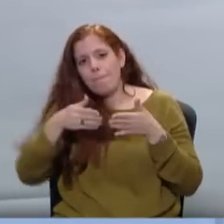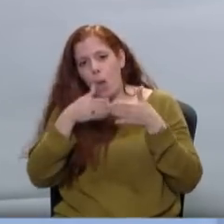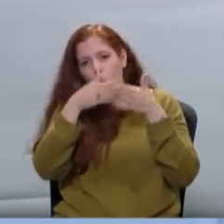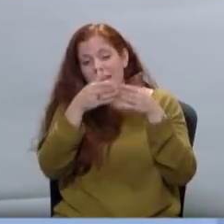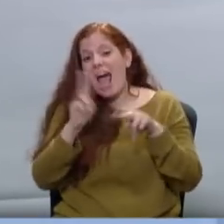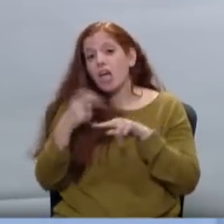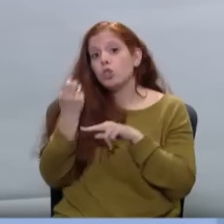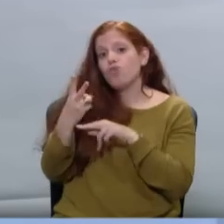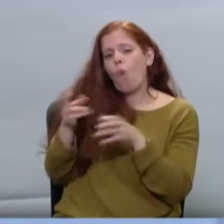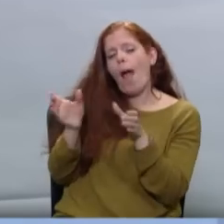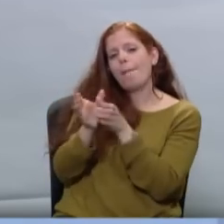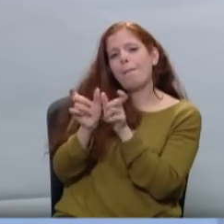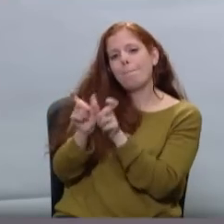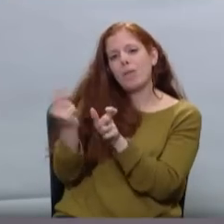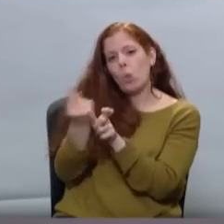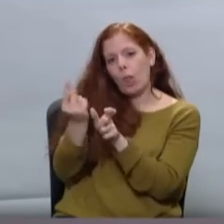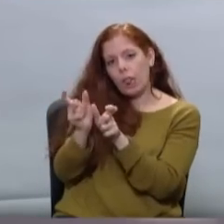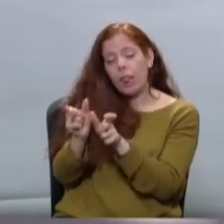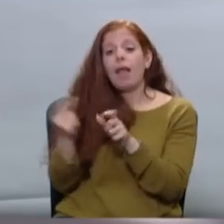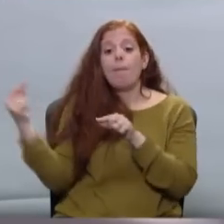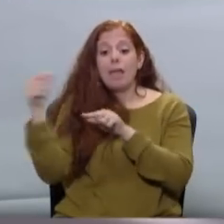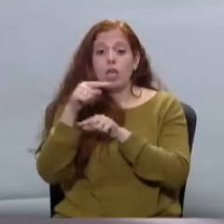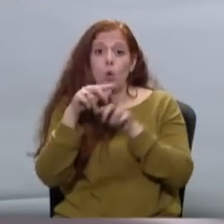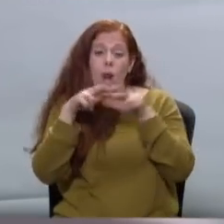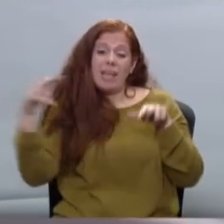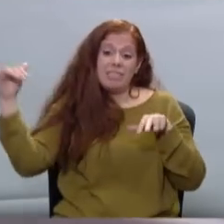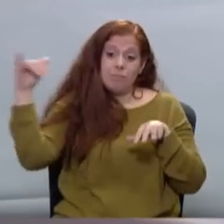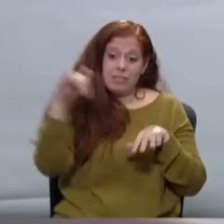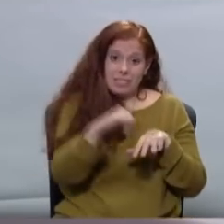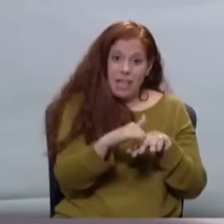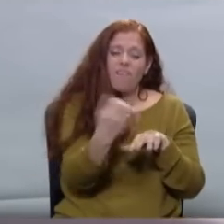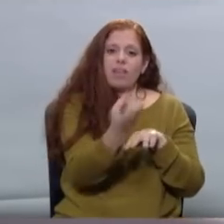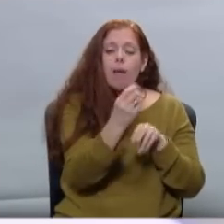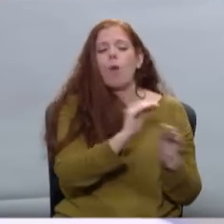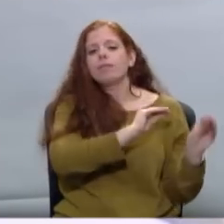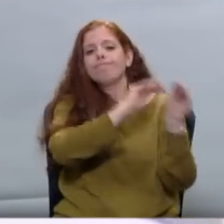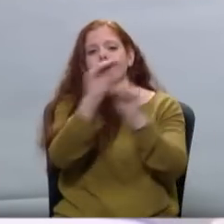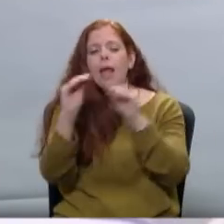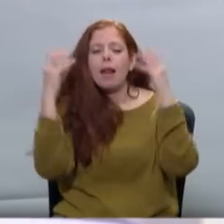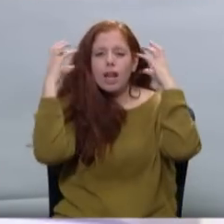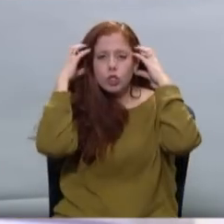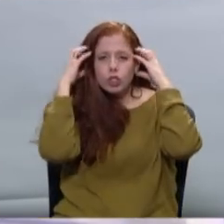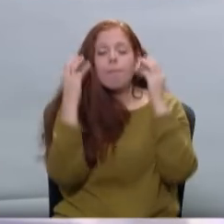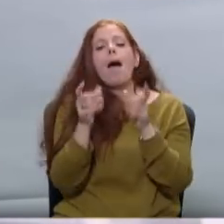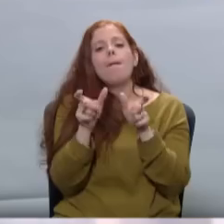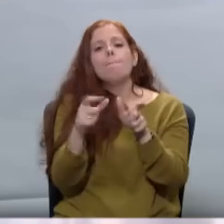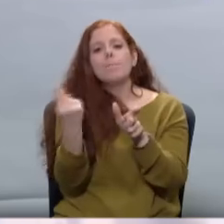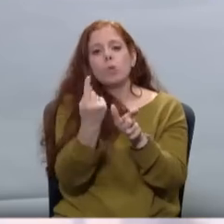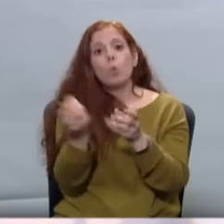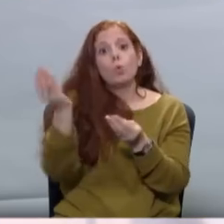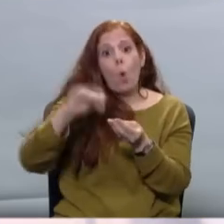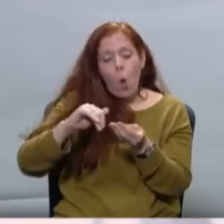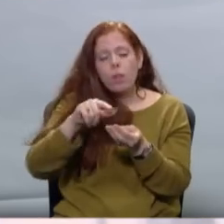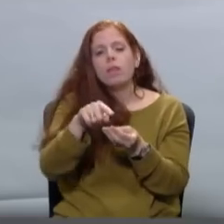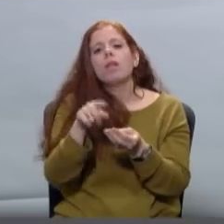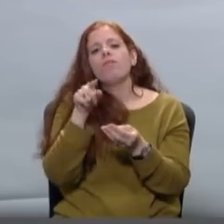בבידוד. הם יגיעו לארץ בטיסה ישירה ויועברו באמבולנסים לבידוד נוסף בבית החולים שיבא. שם יהיו בקשר עם